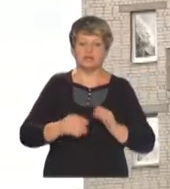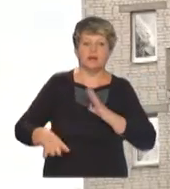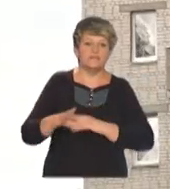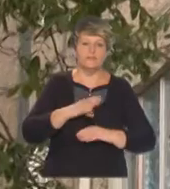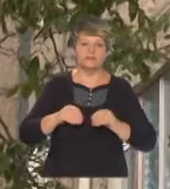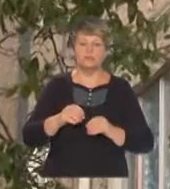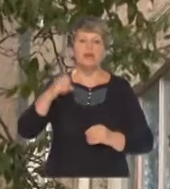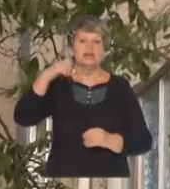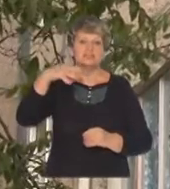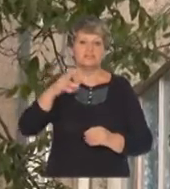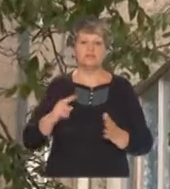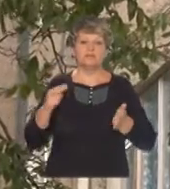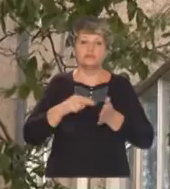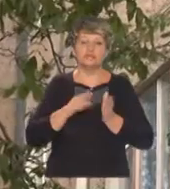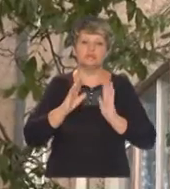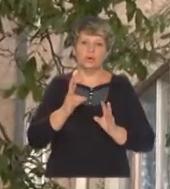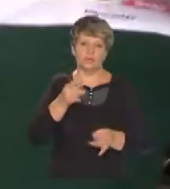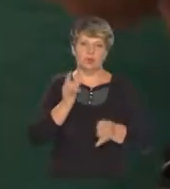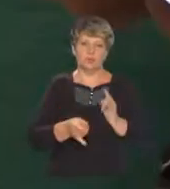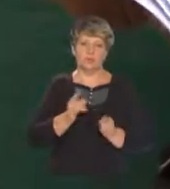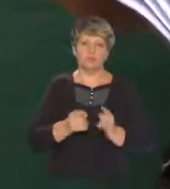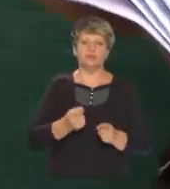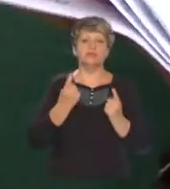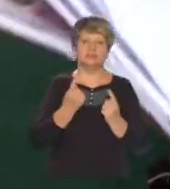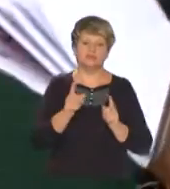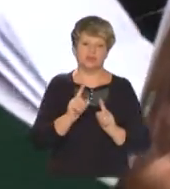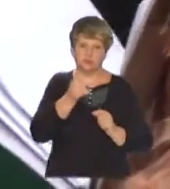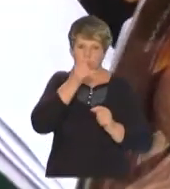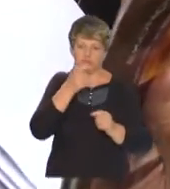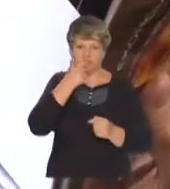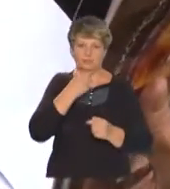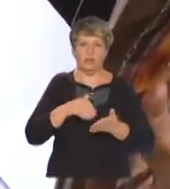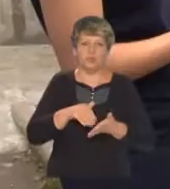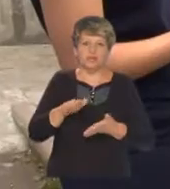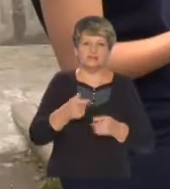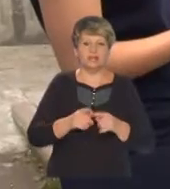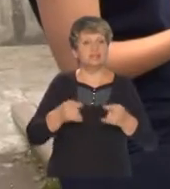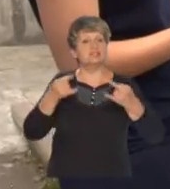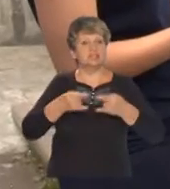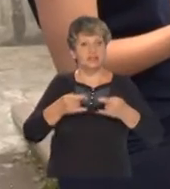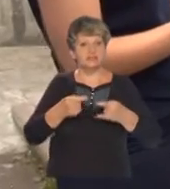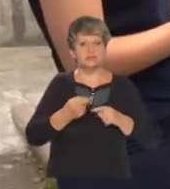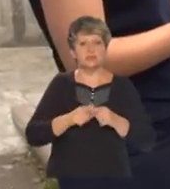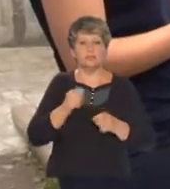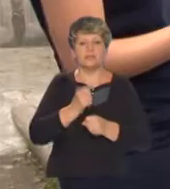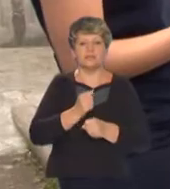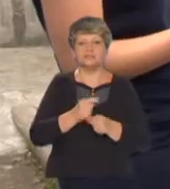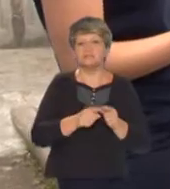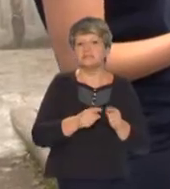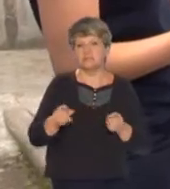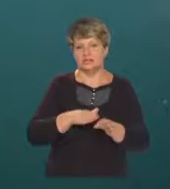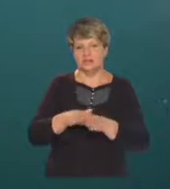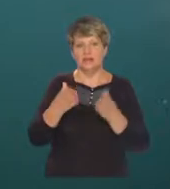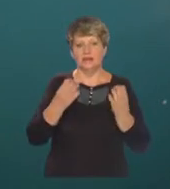на всьому. Навіть світло вмикає лише на кухні. Єдине, в чому не може собі відмовити – телевізор. Він у неї працює протягом